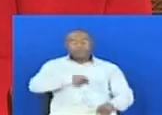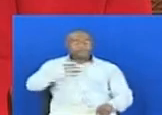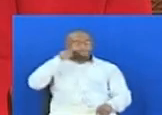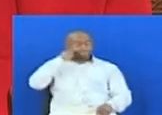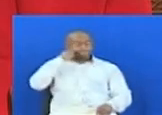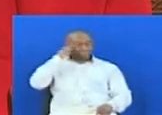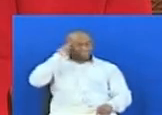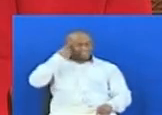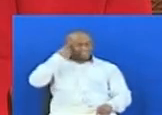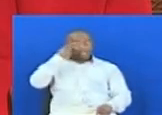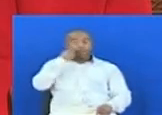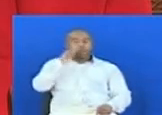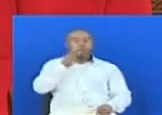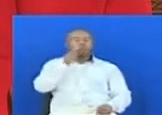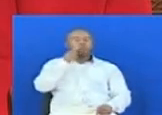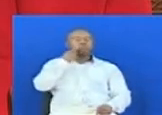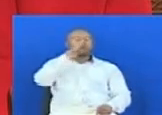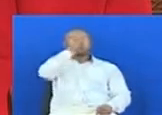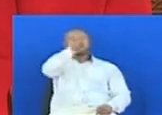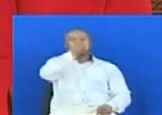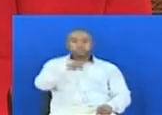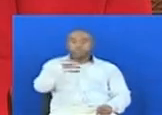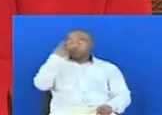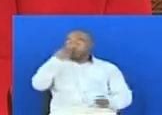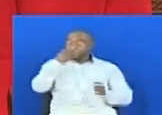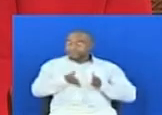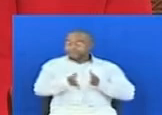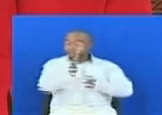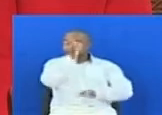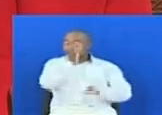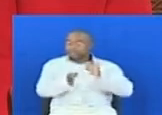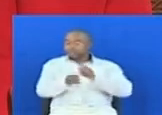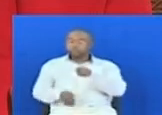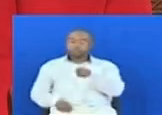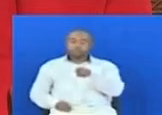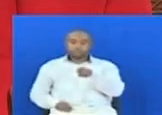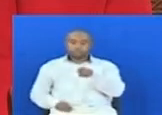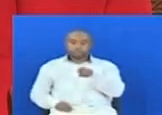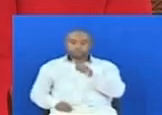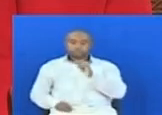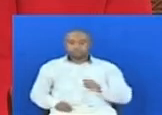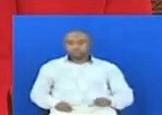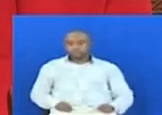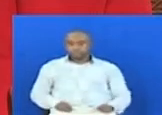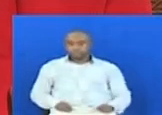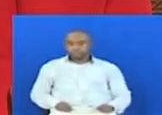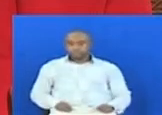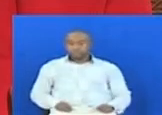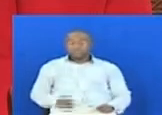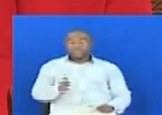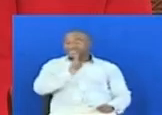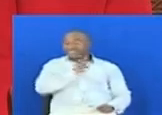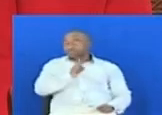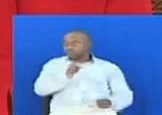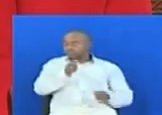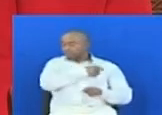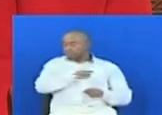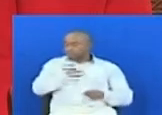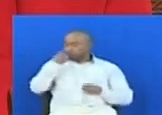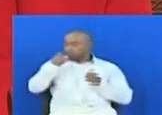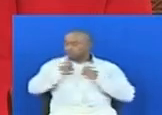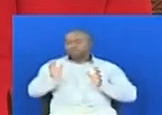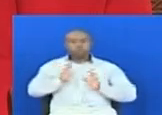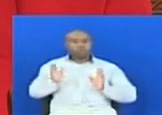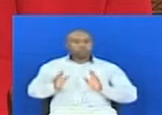mbali akaweza kuona njia sahihi namna ya kutupeleka kwa janga hili. Sio kwamba alikuwa haioni shida. Shida